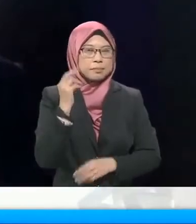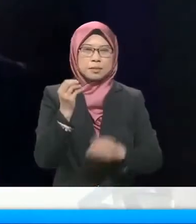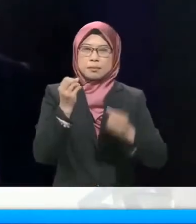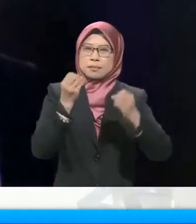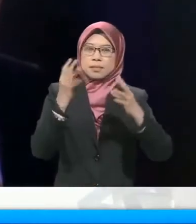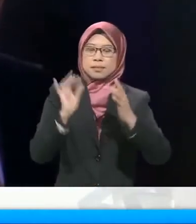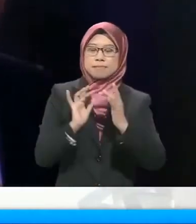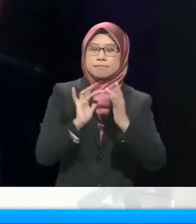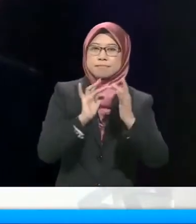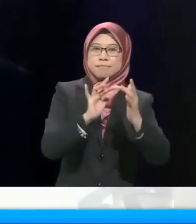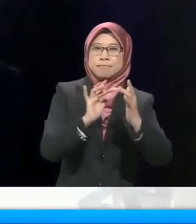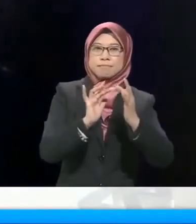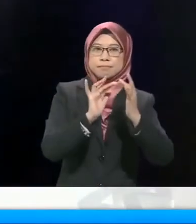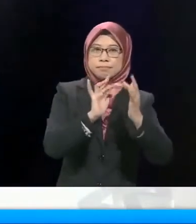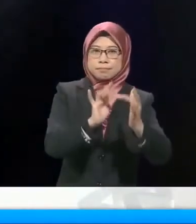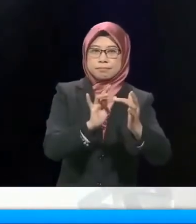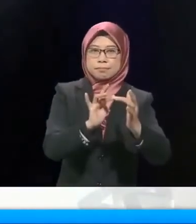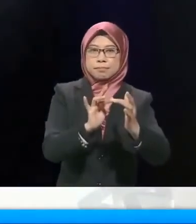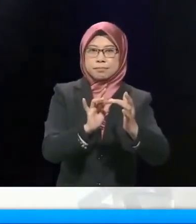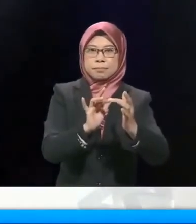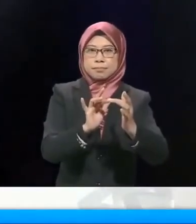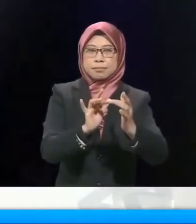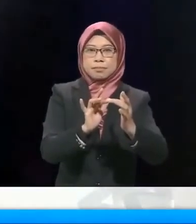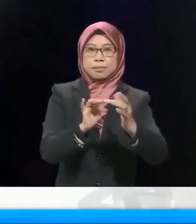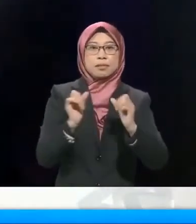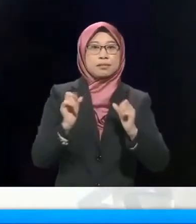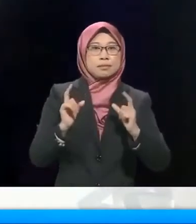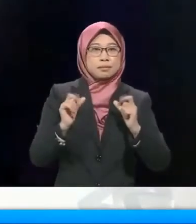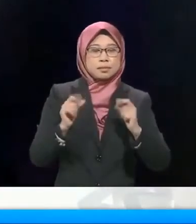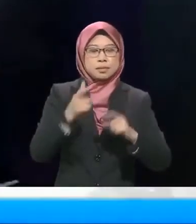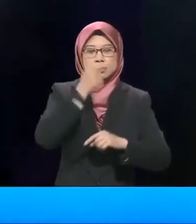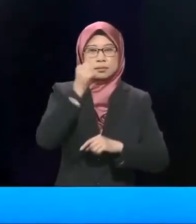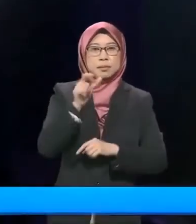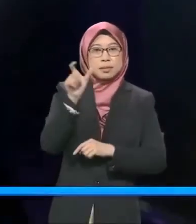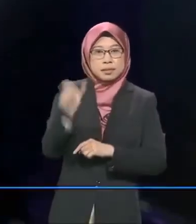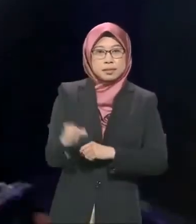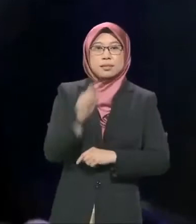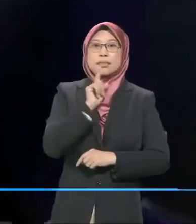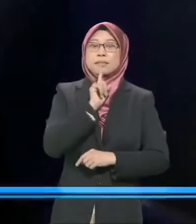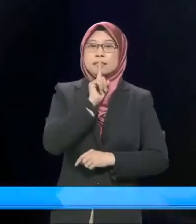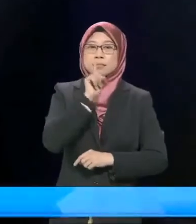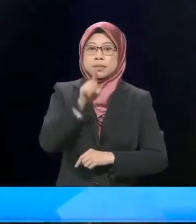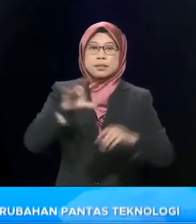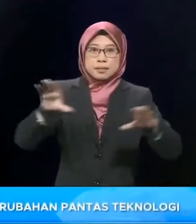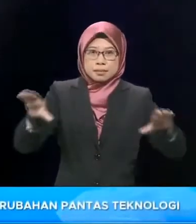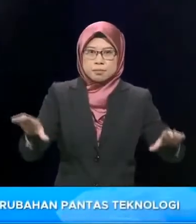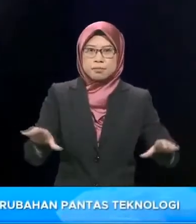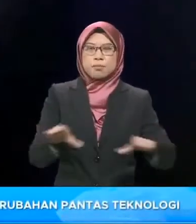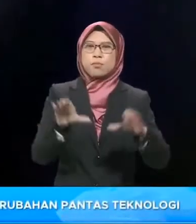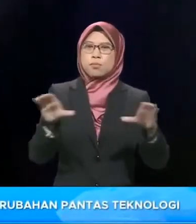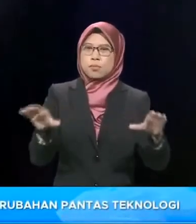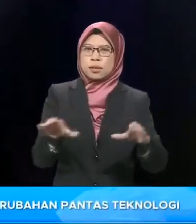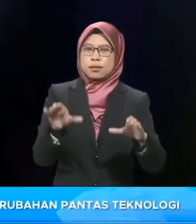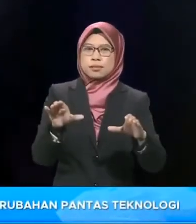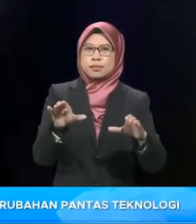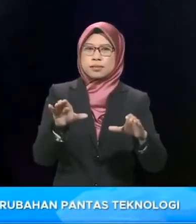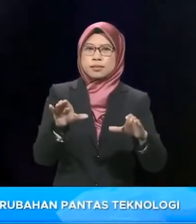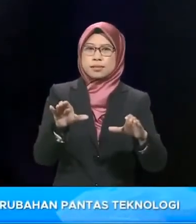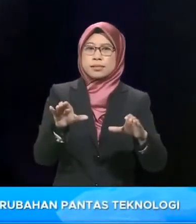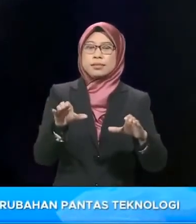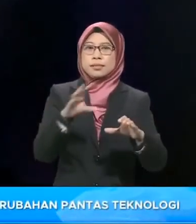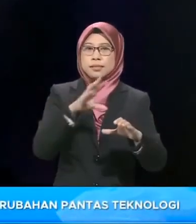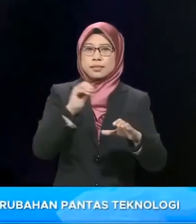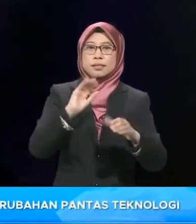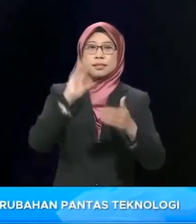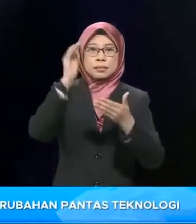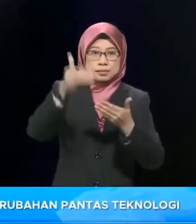banyak engagement dengan private sector because they are the one who actually implement, they are actually the one who